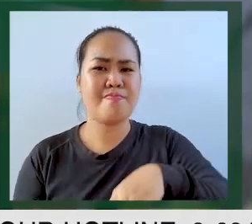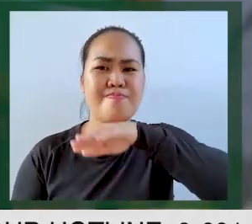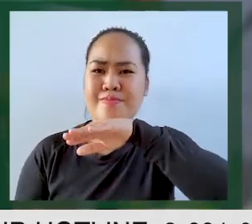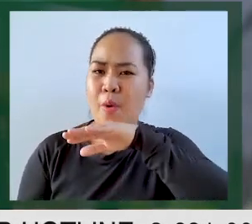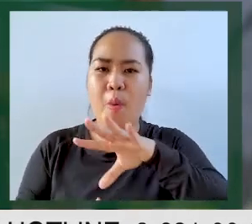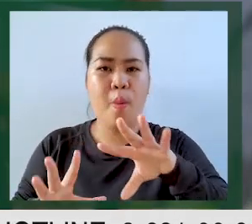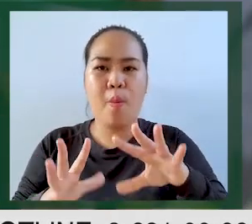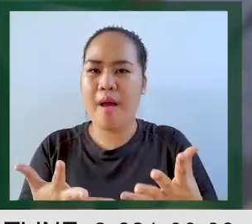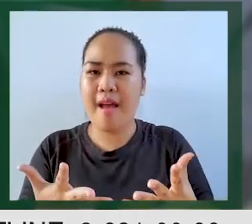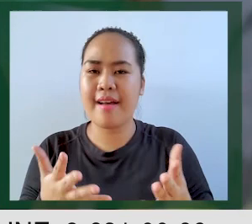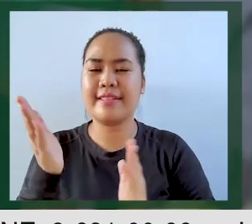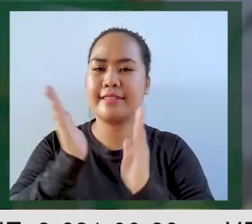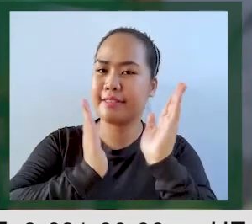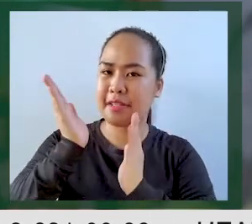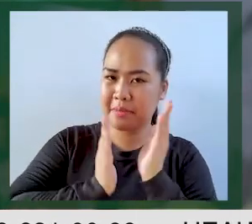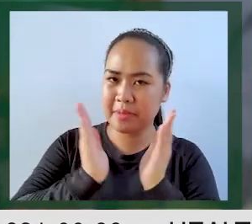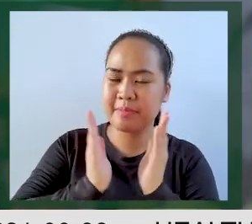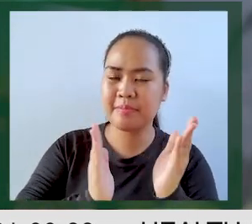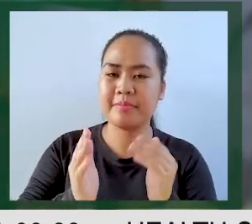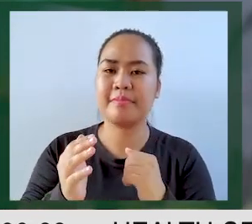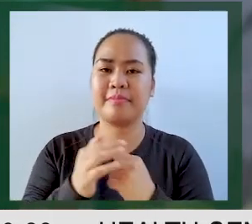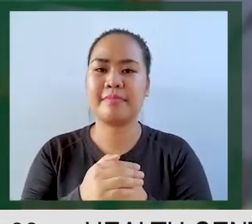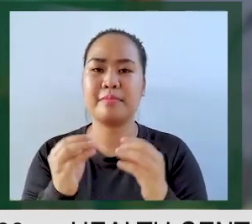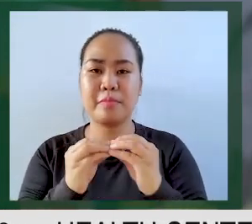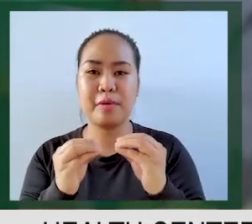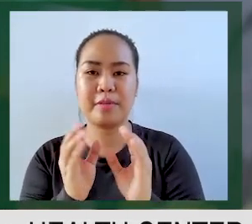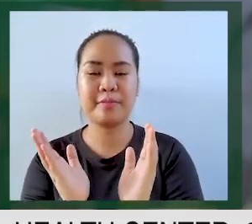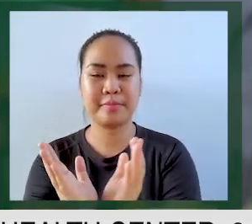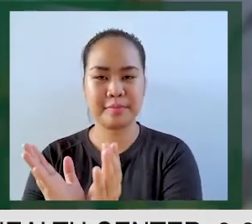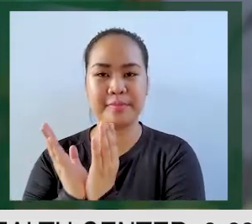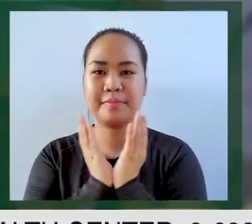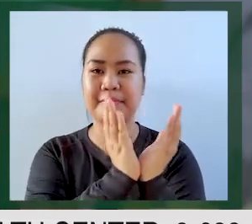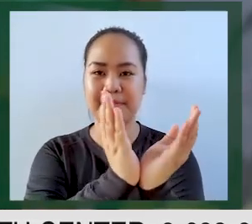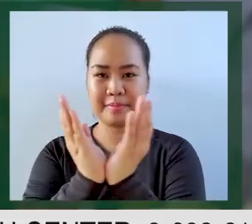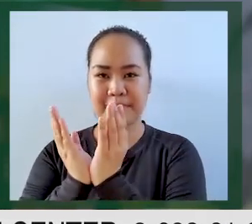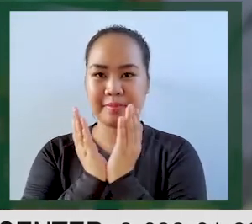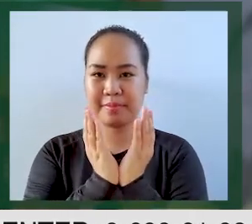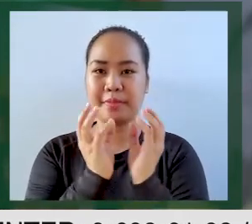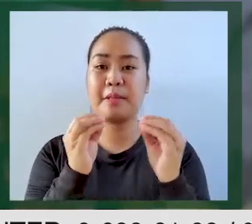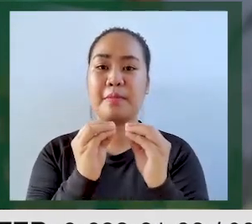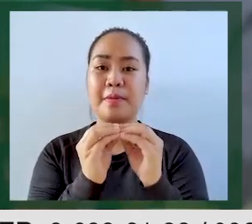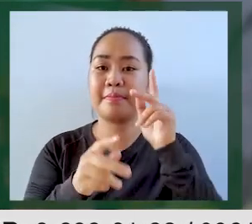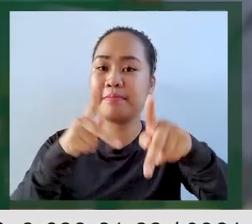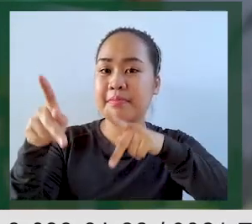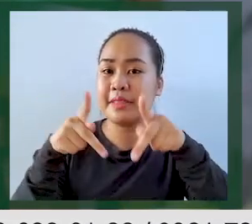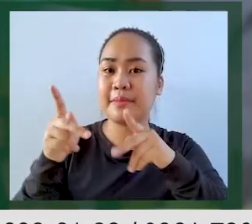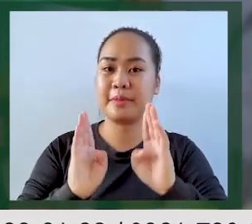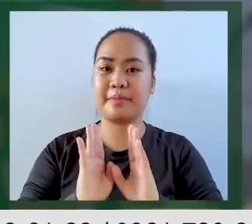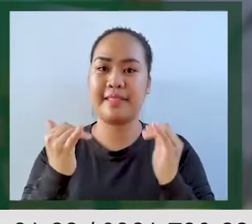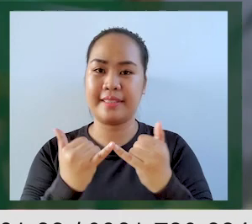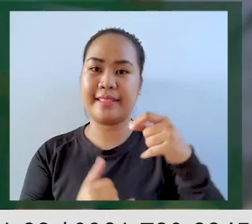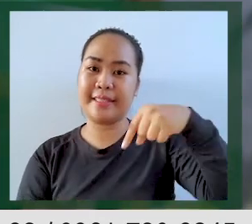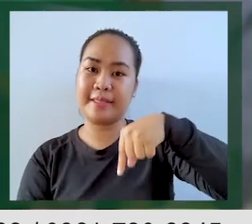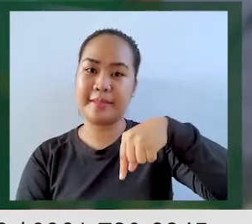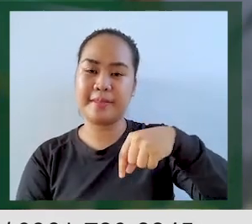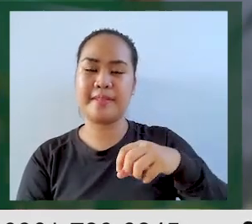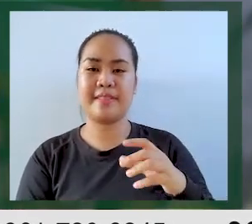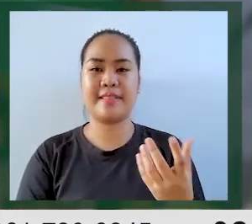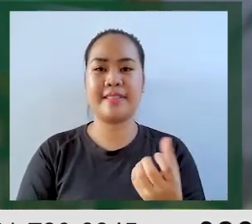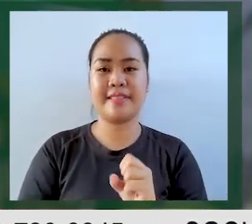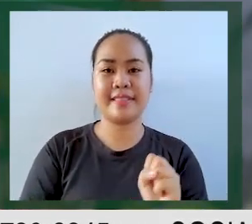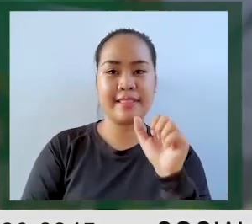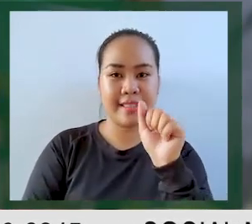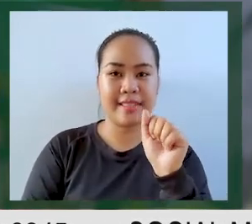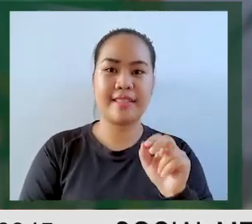tirelessly working and serving our community. Gayon din ang ating mga constituents, sa ating mga netizens,